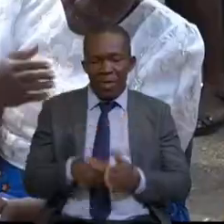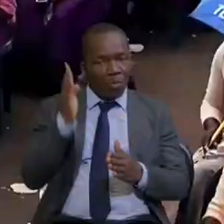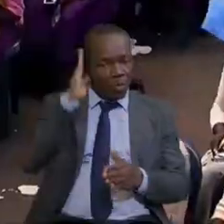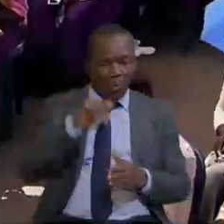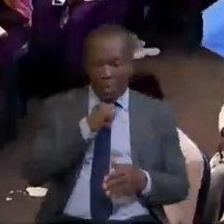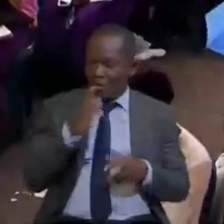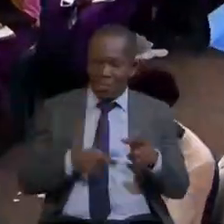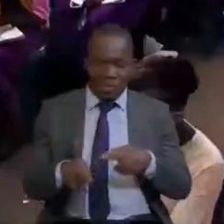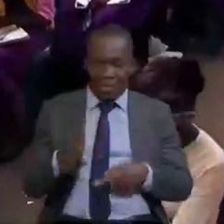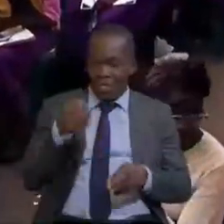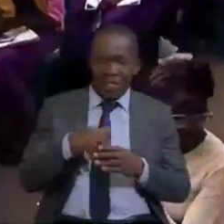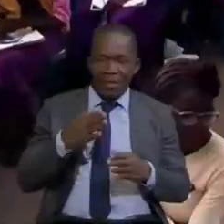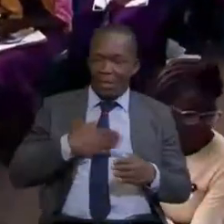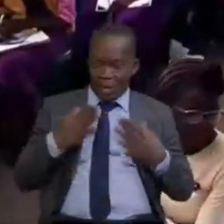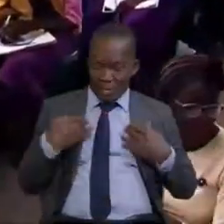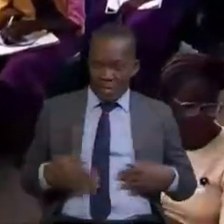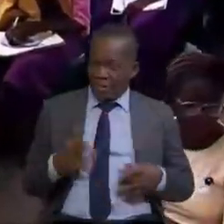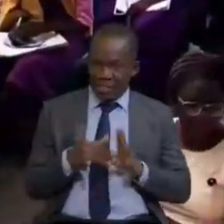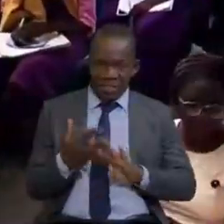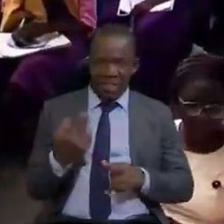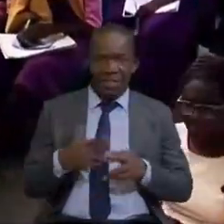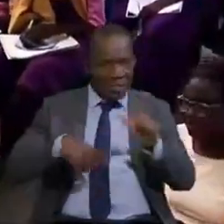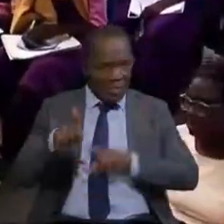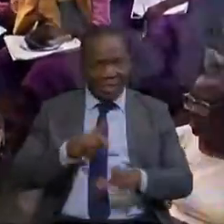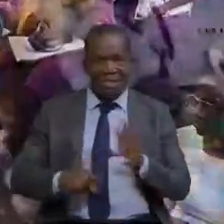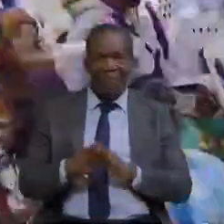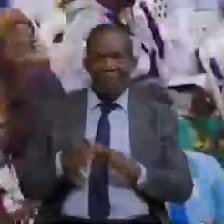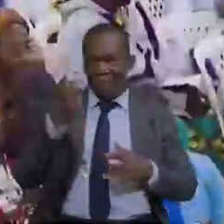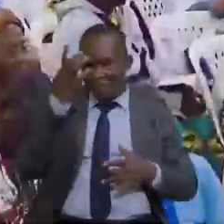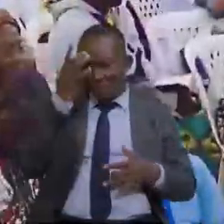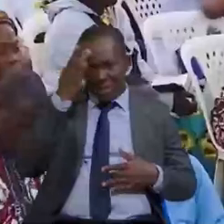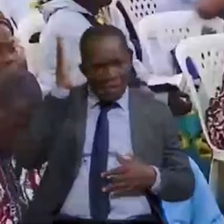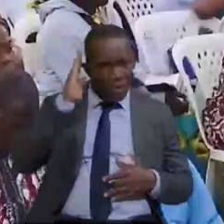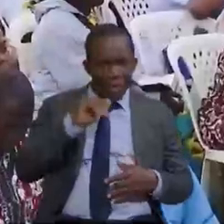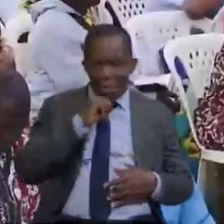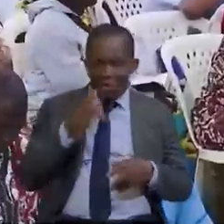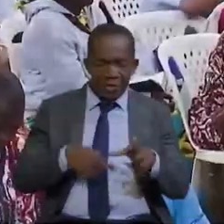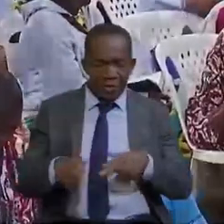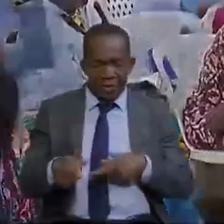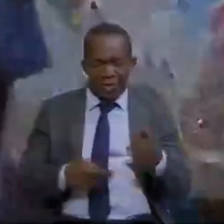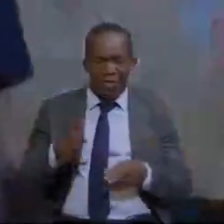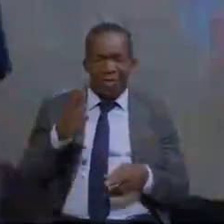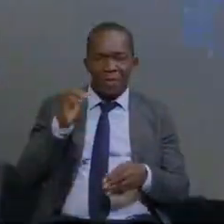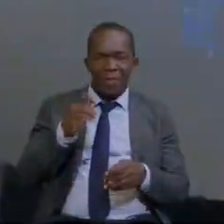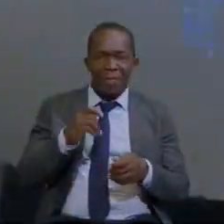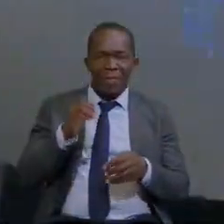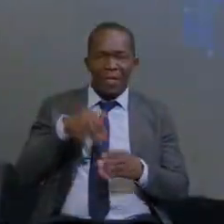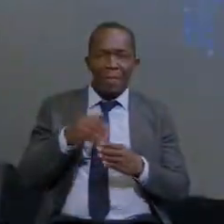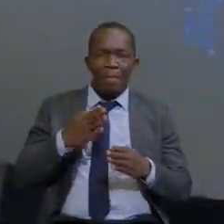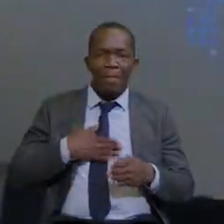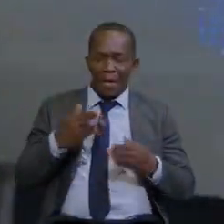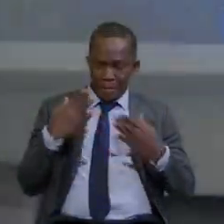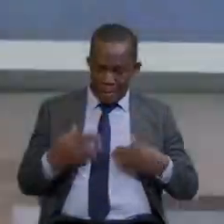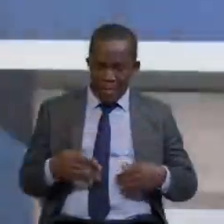corps. Quand la maladie règne, là où la maladie règne, là où le diabète règne, là où il règne, là-bas, tu ne peux